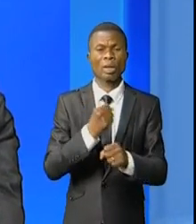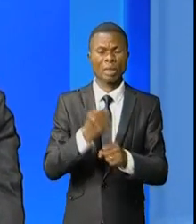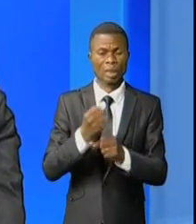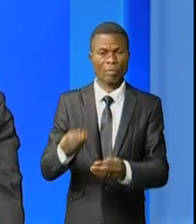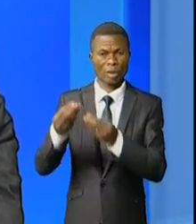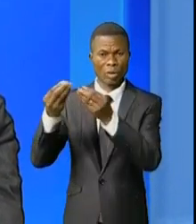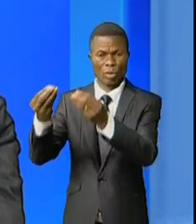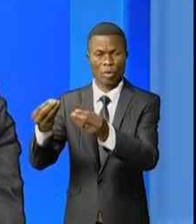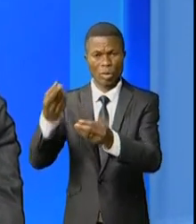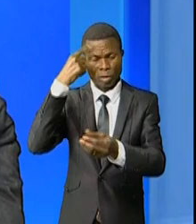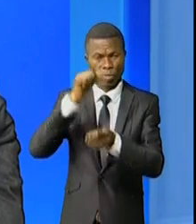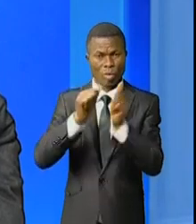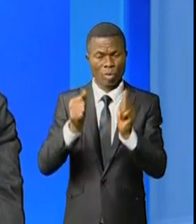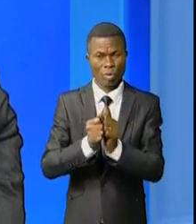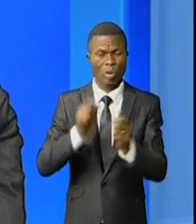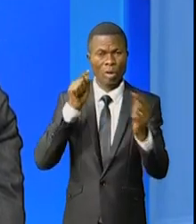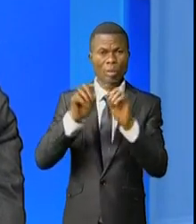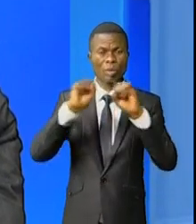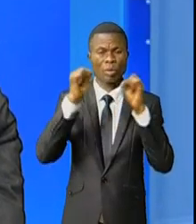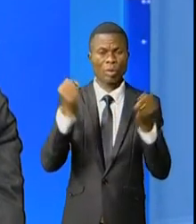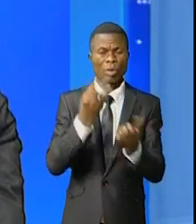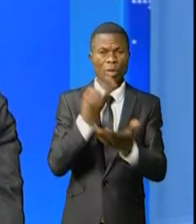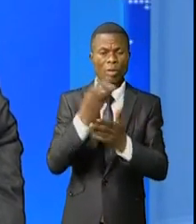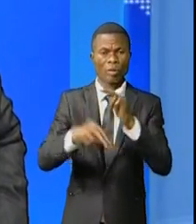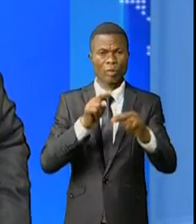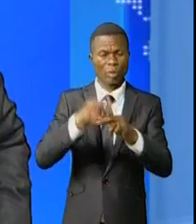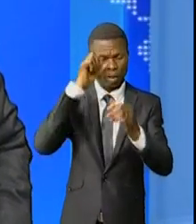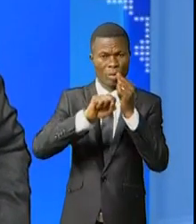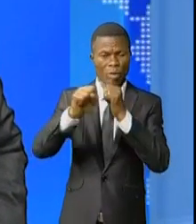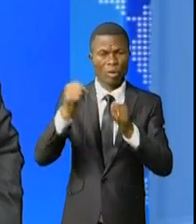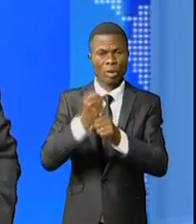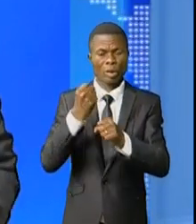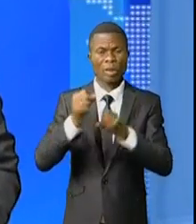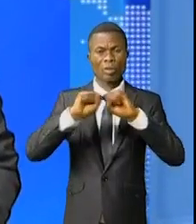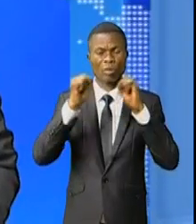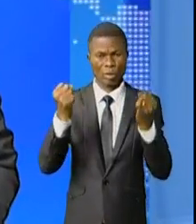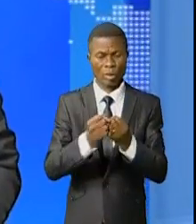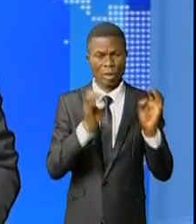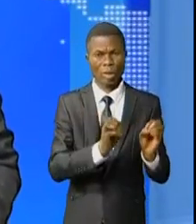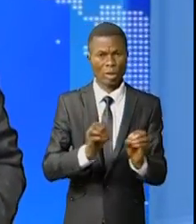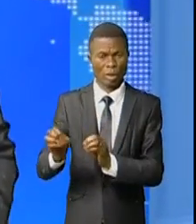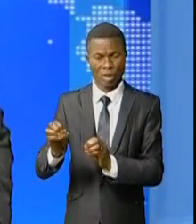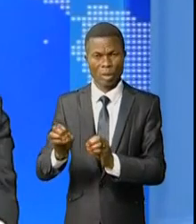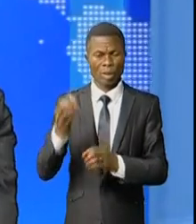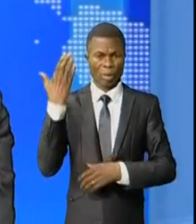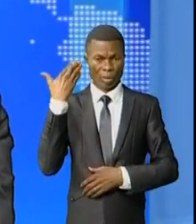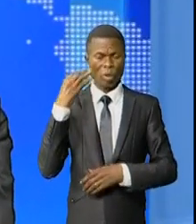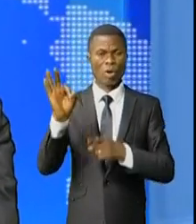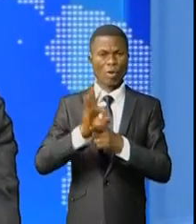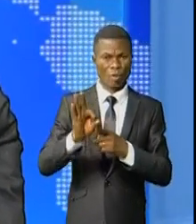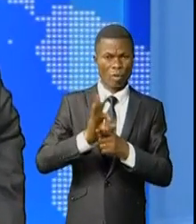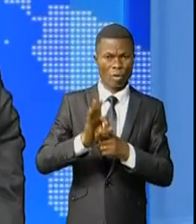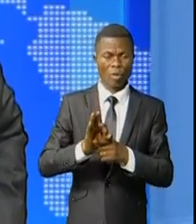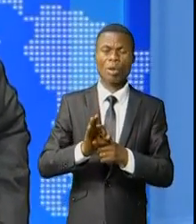confiée en rapport avec son objet social, le Fonds national pour la promotion de services sociaux a organisé il y a peu une formation